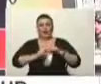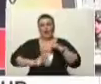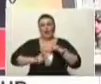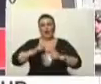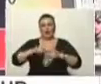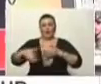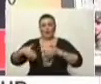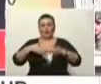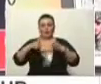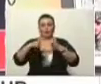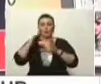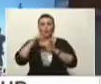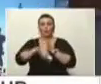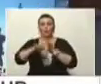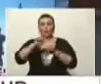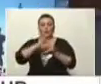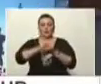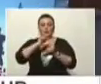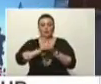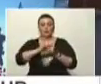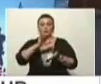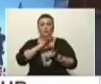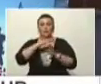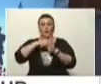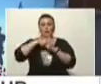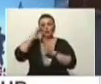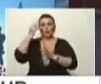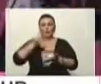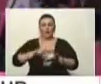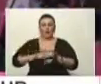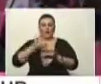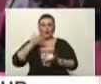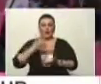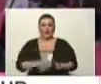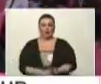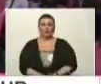yolunu işıqlandıran nəşrin ərsəyə gəlməsini yüksək qiymətləndirdilər.